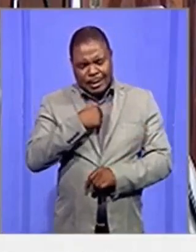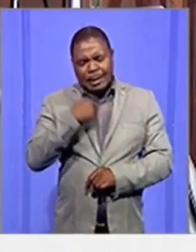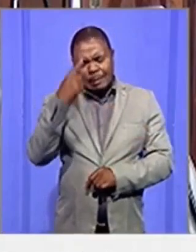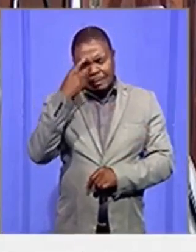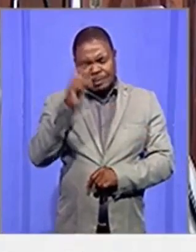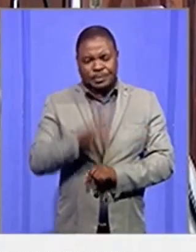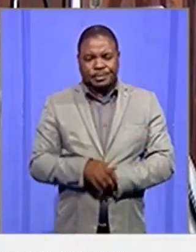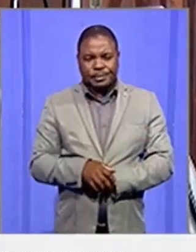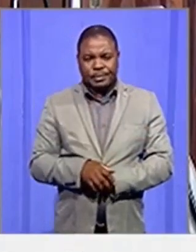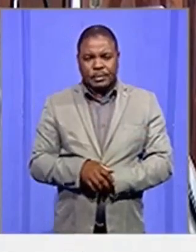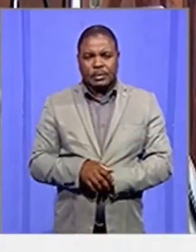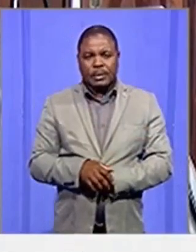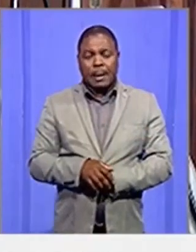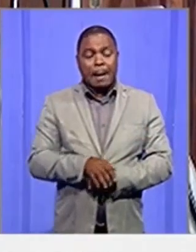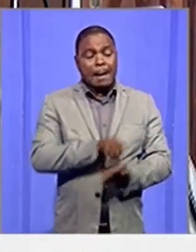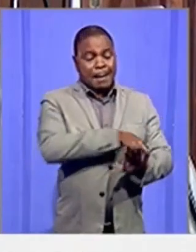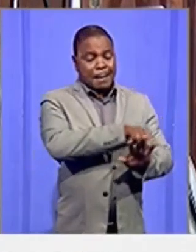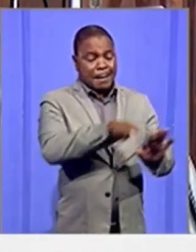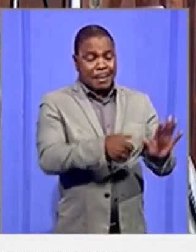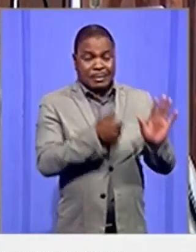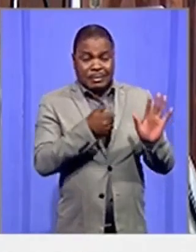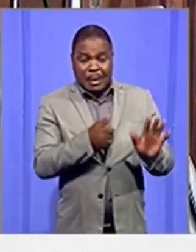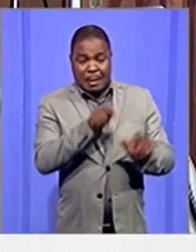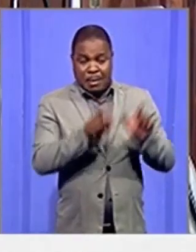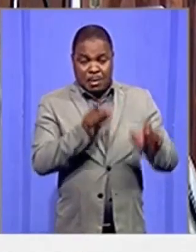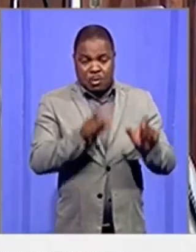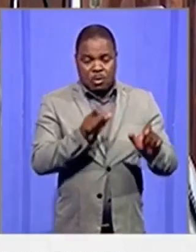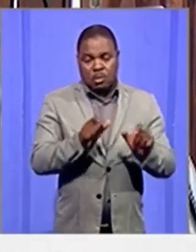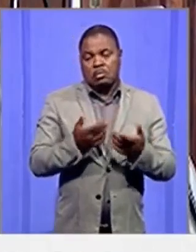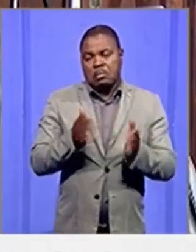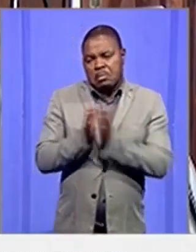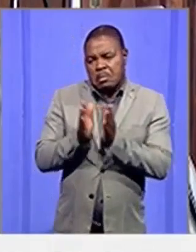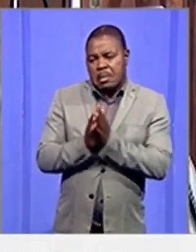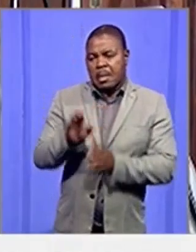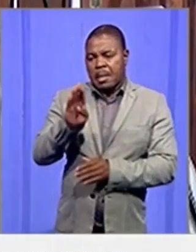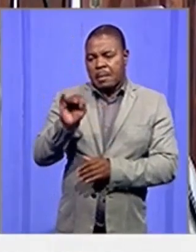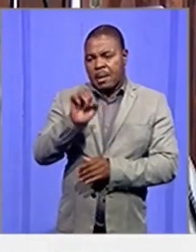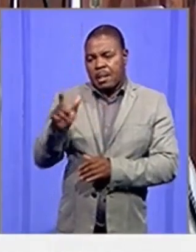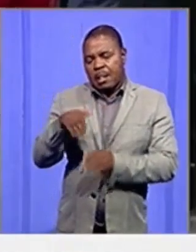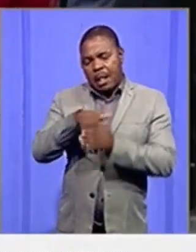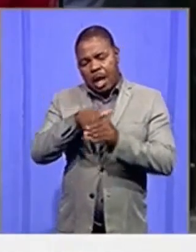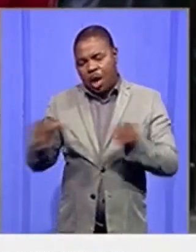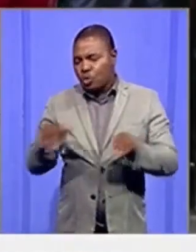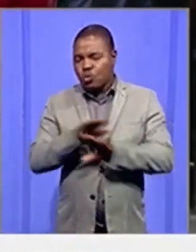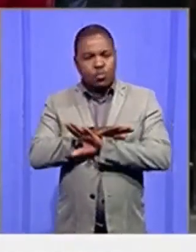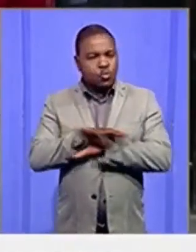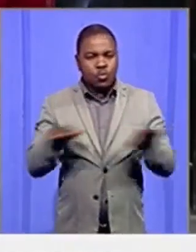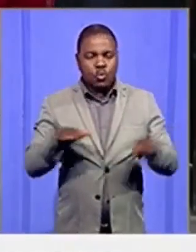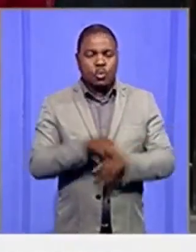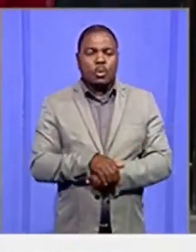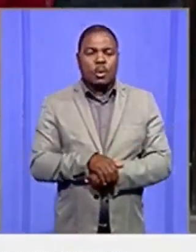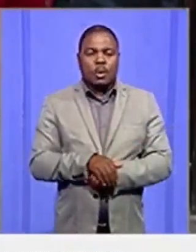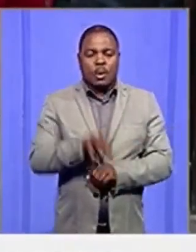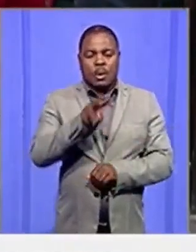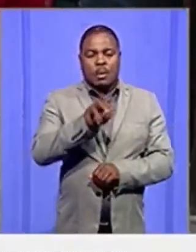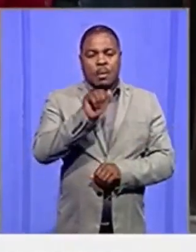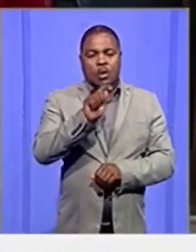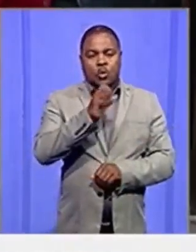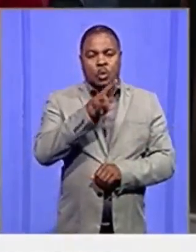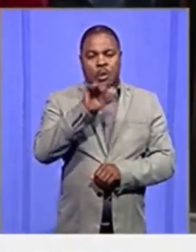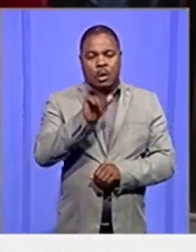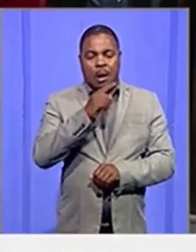hore ho ska bana le moqosuwa le ha le mong a tlamehang ho fumana beili. Go bolotswe gore Matshwara o duetswe